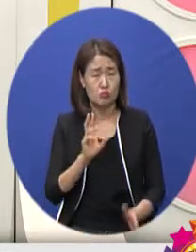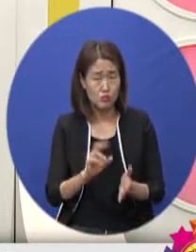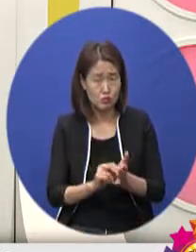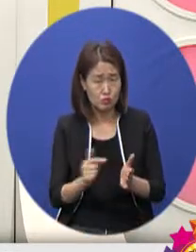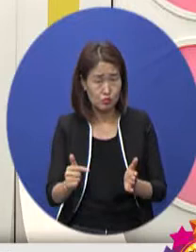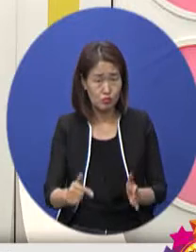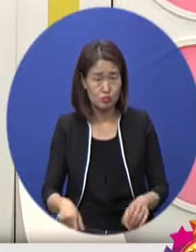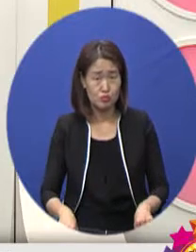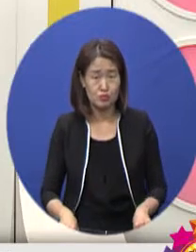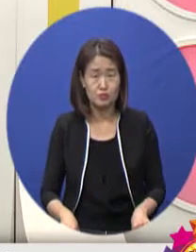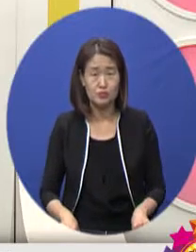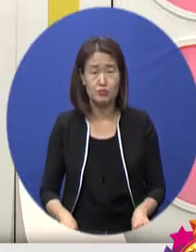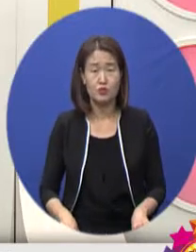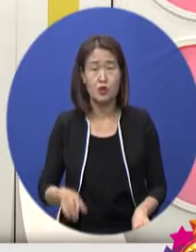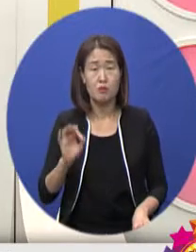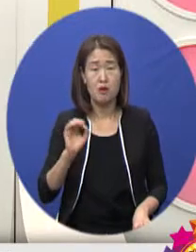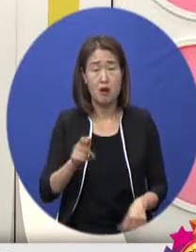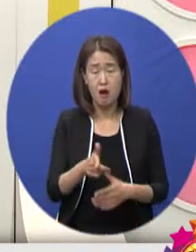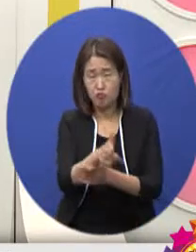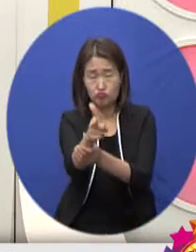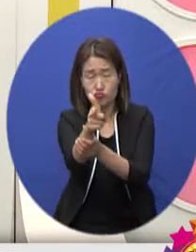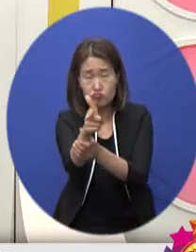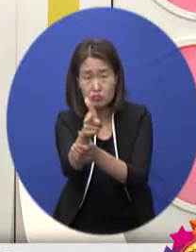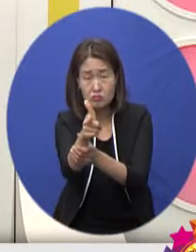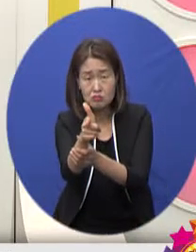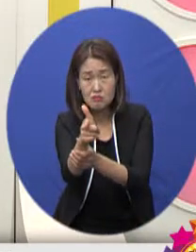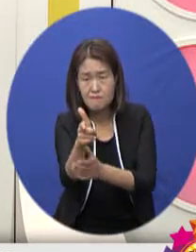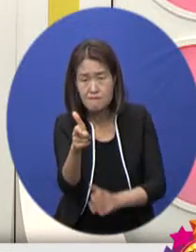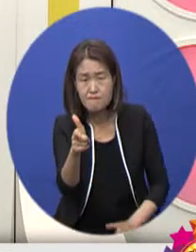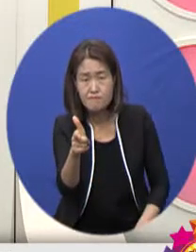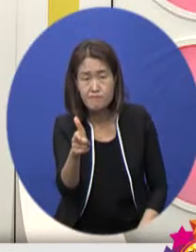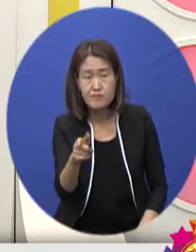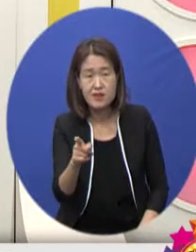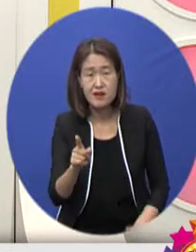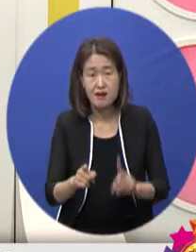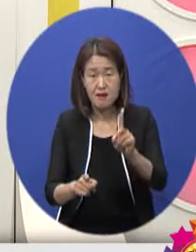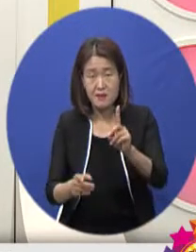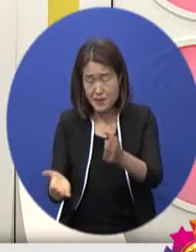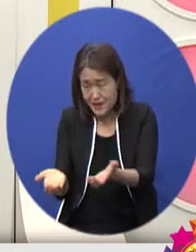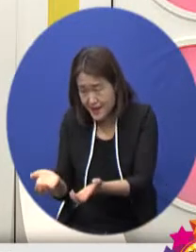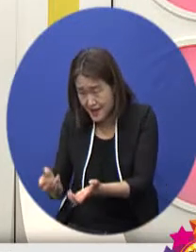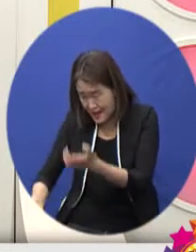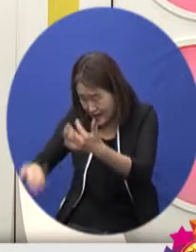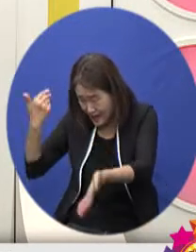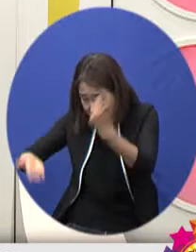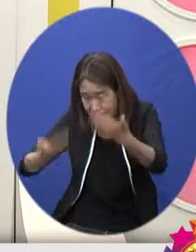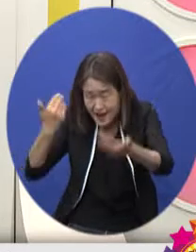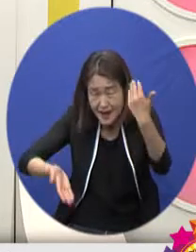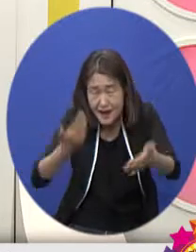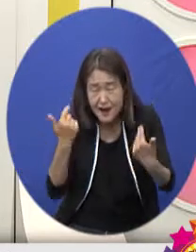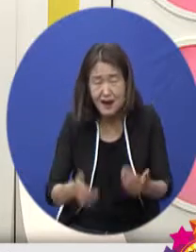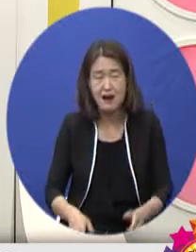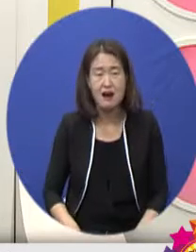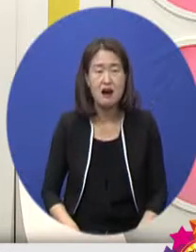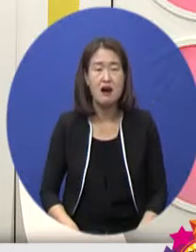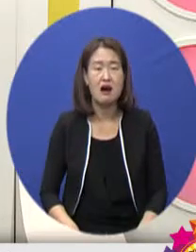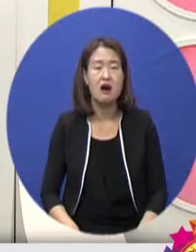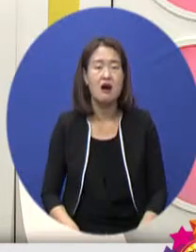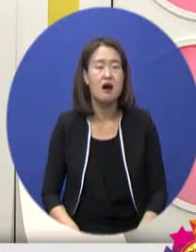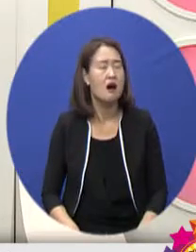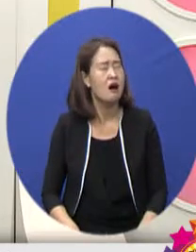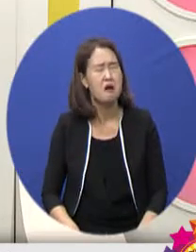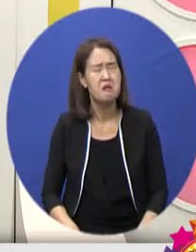나죠. 그 권총을 딱 들이대더니만 와서 한 사람은 막 뒤지는 거예요. 한 사람은 권총을 겨누고 있고. 알고.